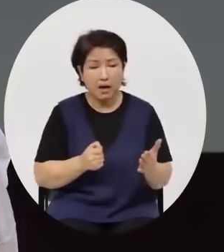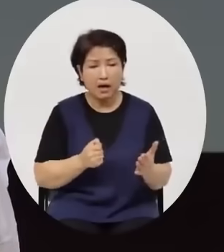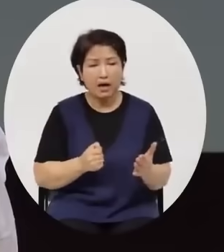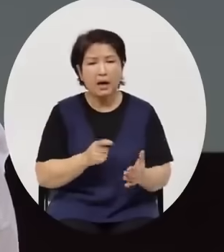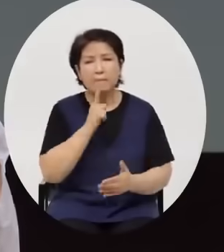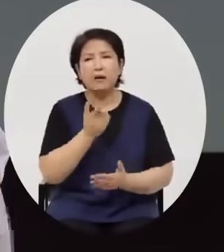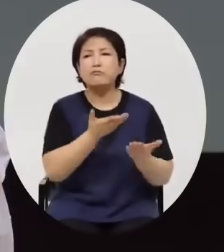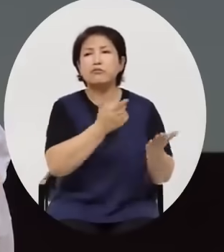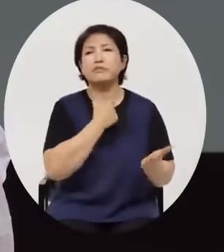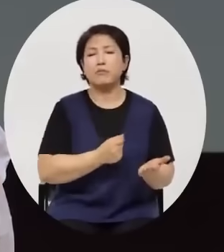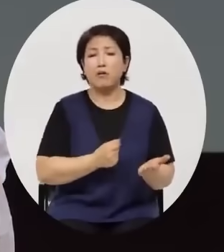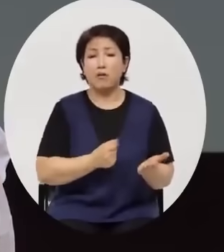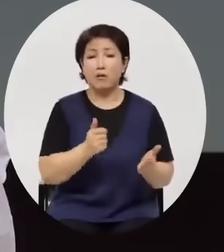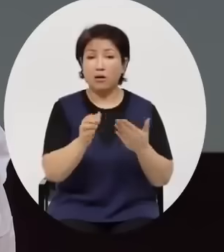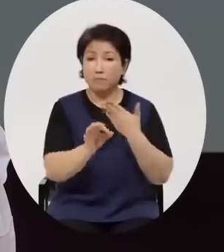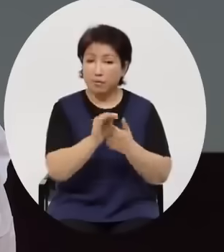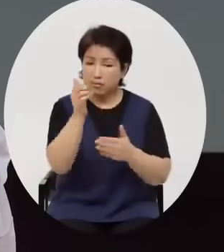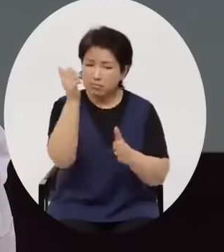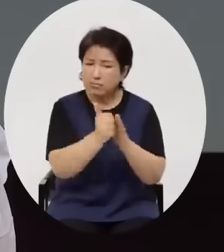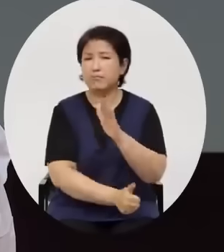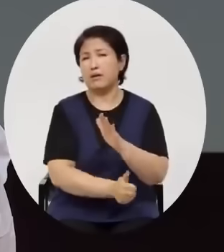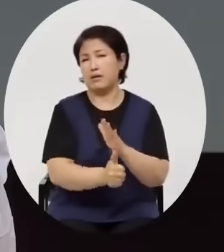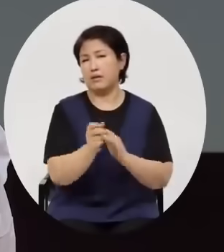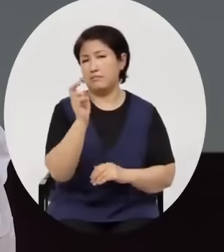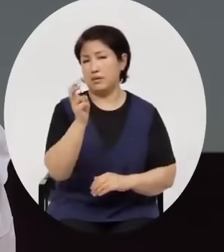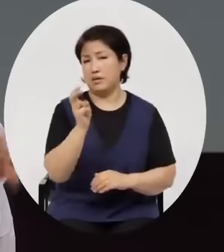그건 100% 실패해.